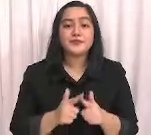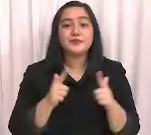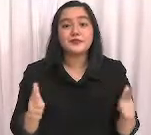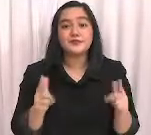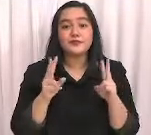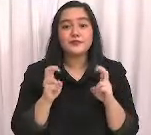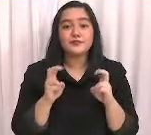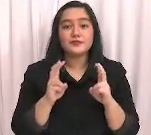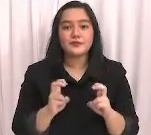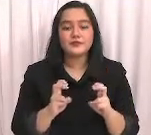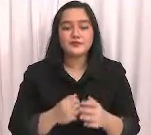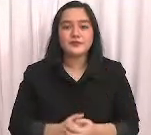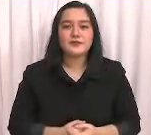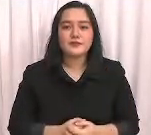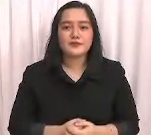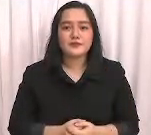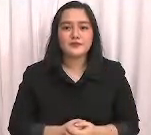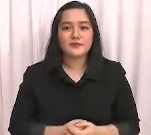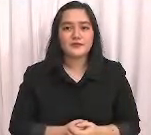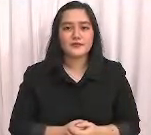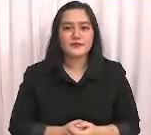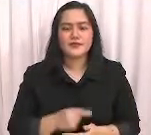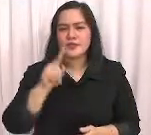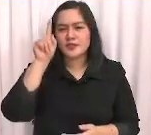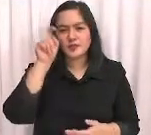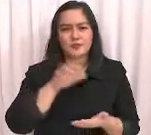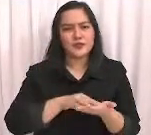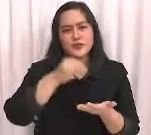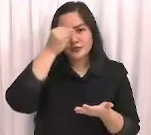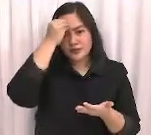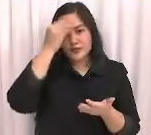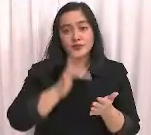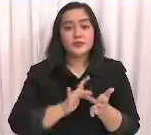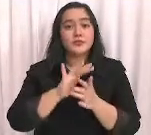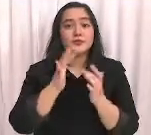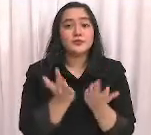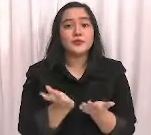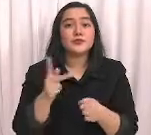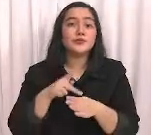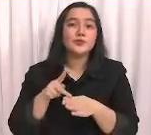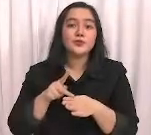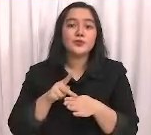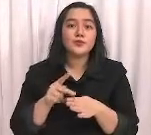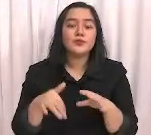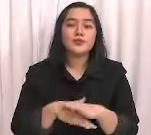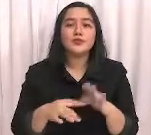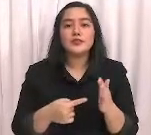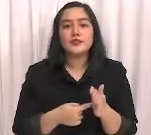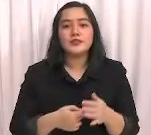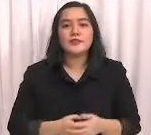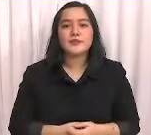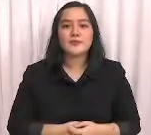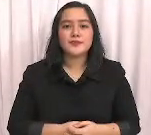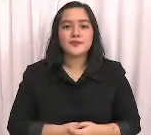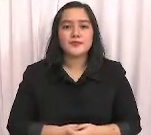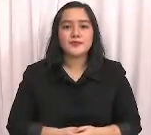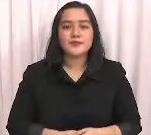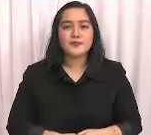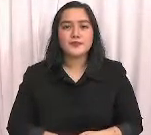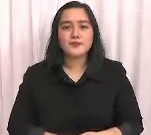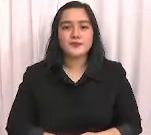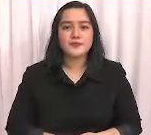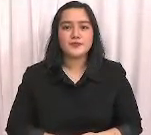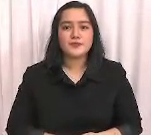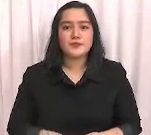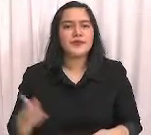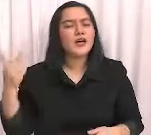course, kinakailangan makita po natin ang biblical principle po dito, mga kapatid, no? And meron akong ilang